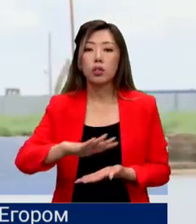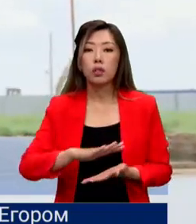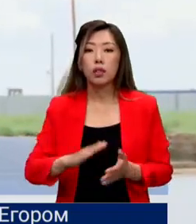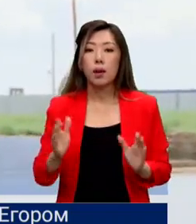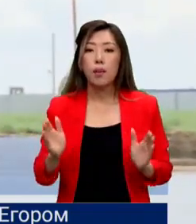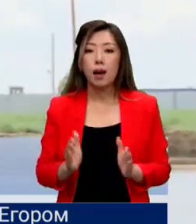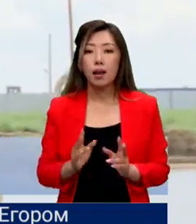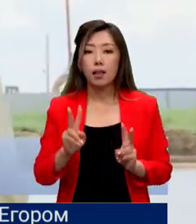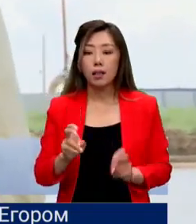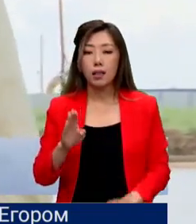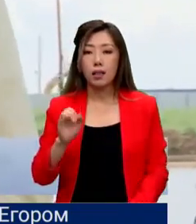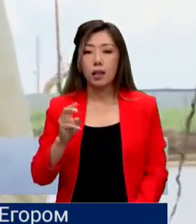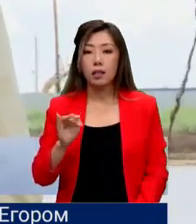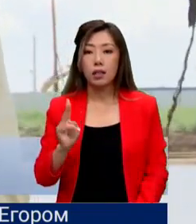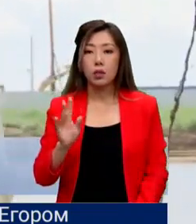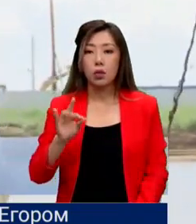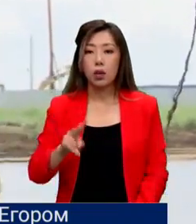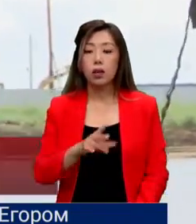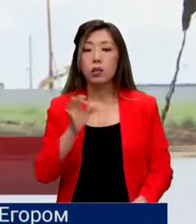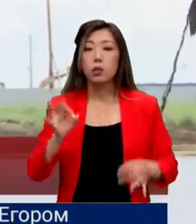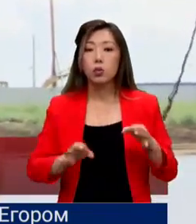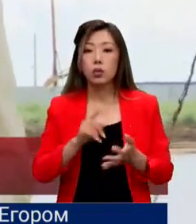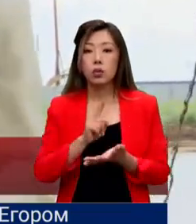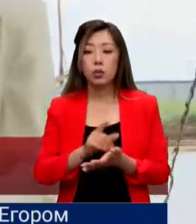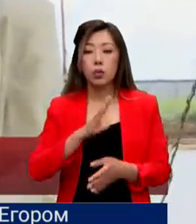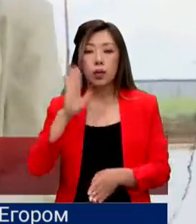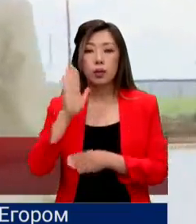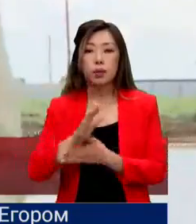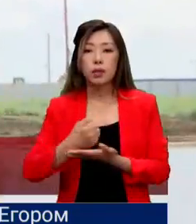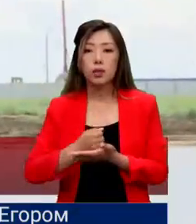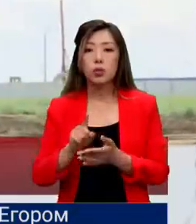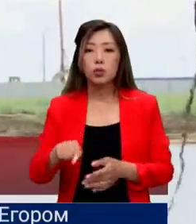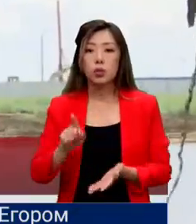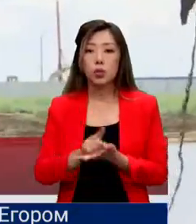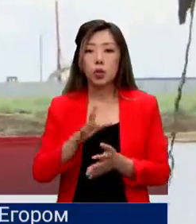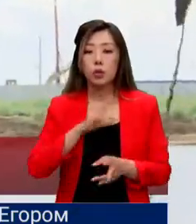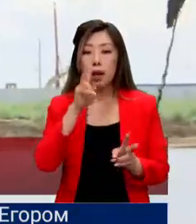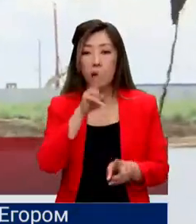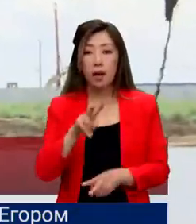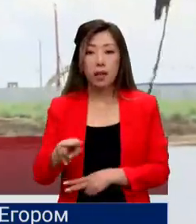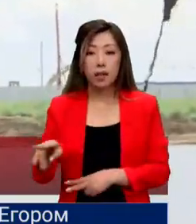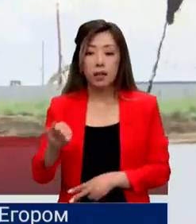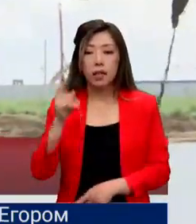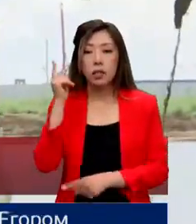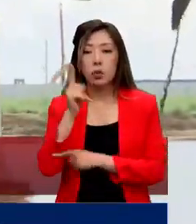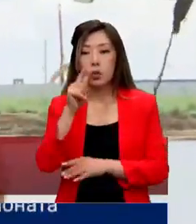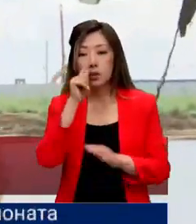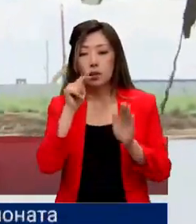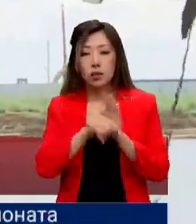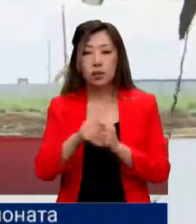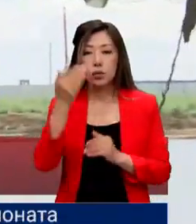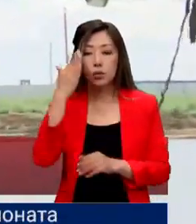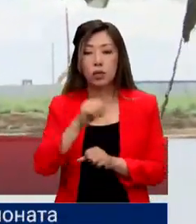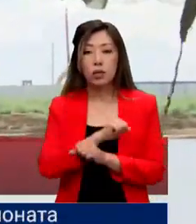Талдыколь. Согласно решению суда, его должны охранять и проводить какие-либо манипуляции законом строго запрещено. Но, как мы